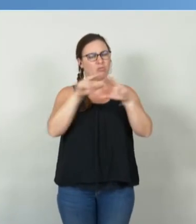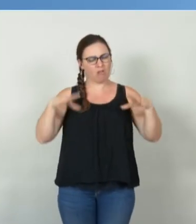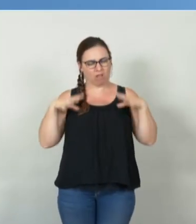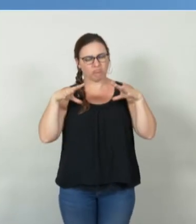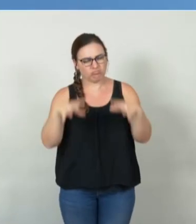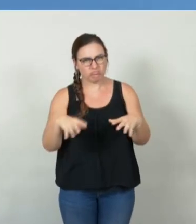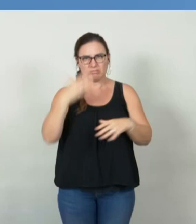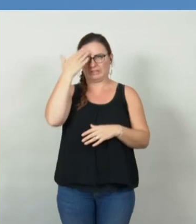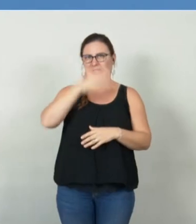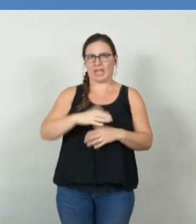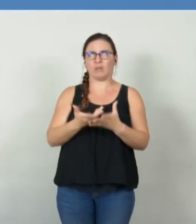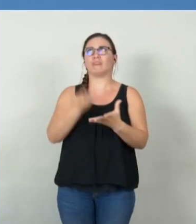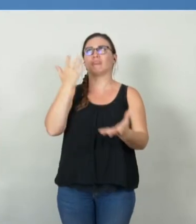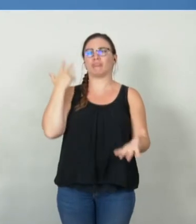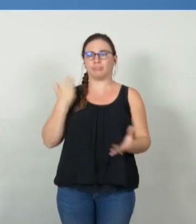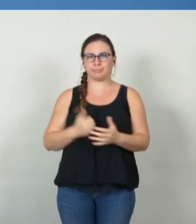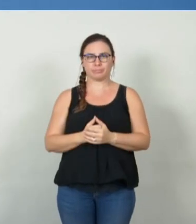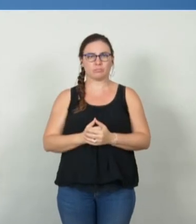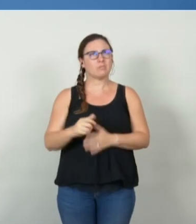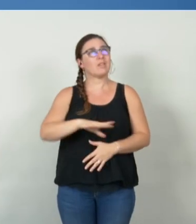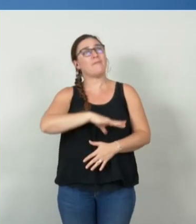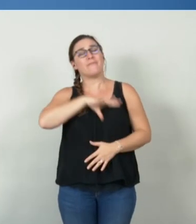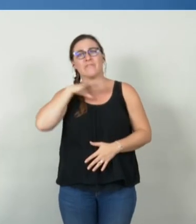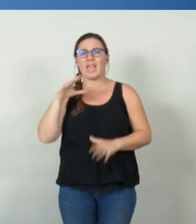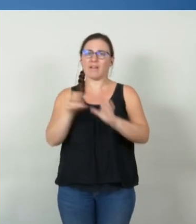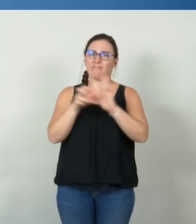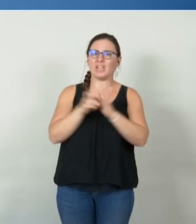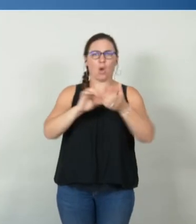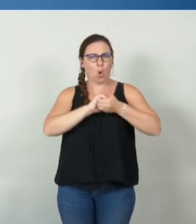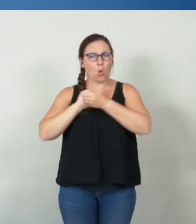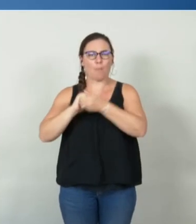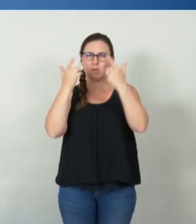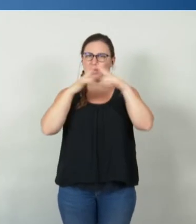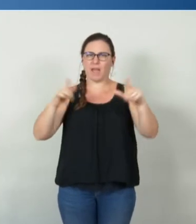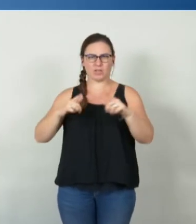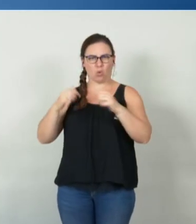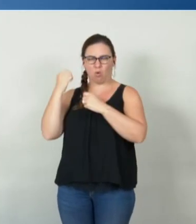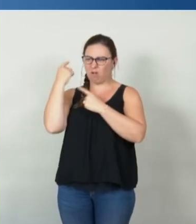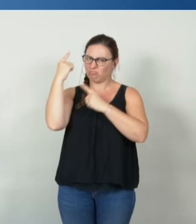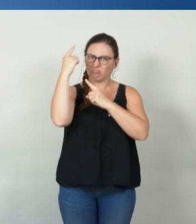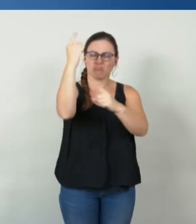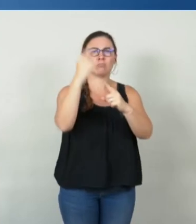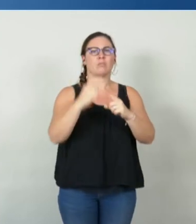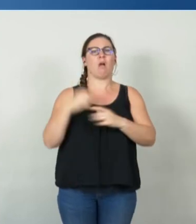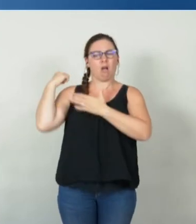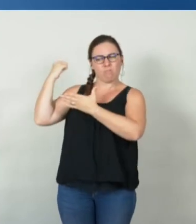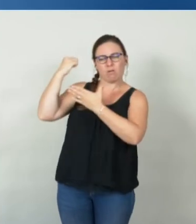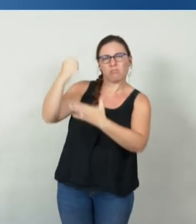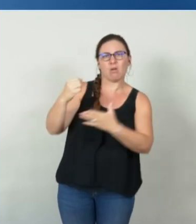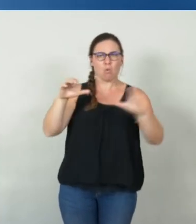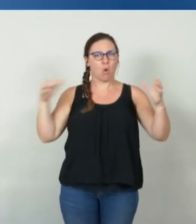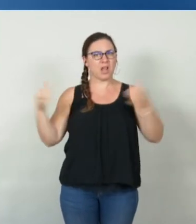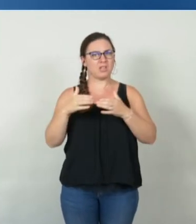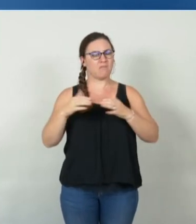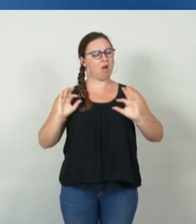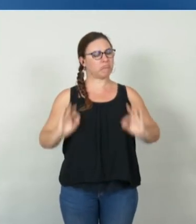ville depuis toujours nous sommes si fiers de cette ville compagnon de la Libération qui porte son héritage collectif avec tant de dignité